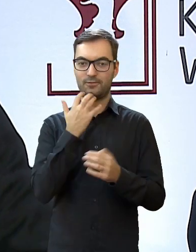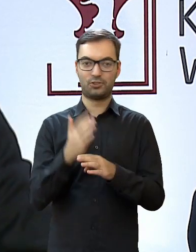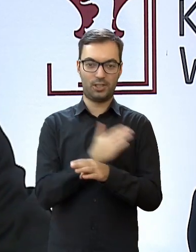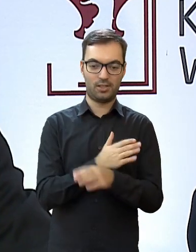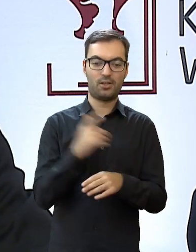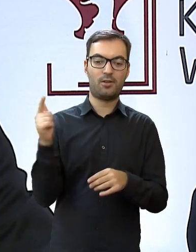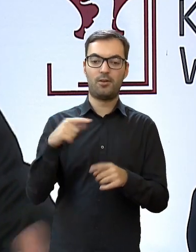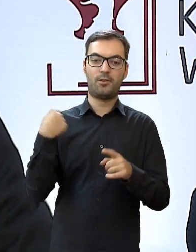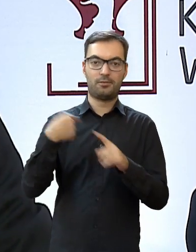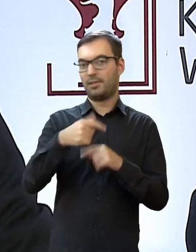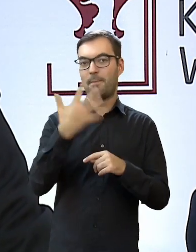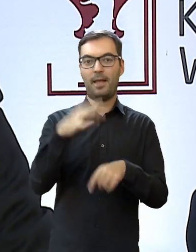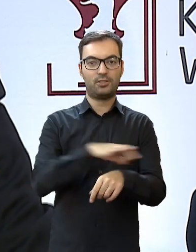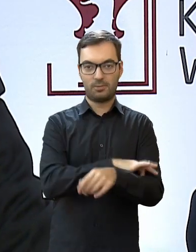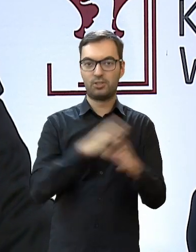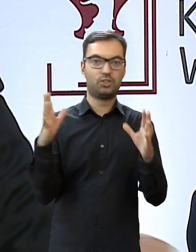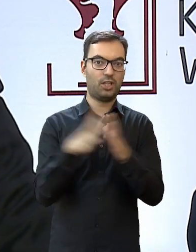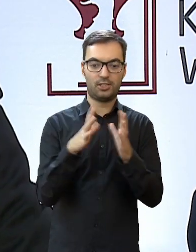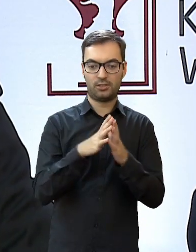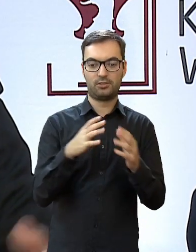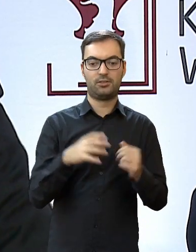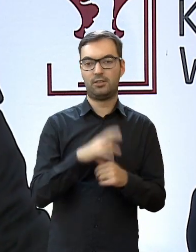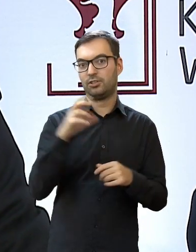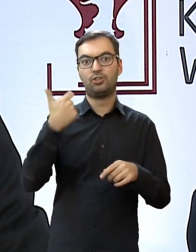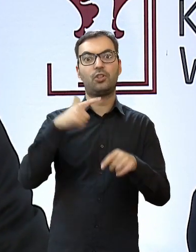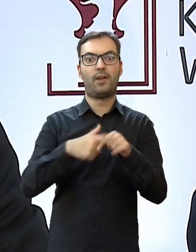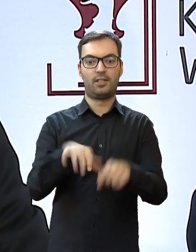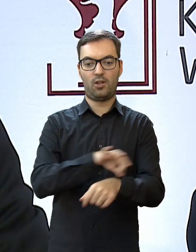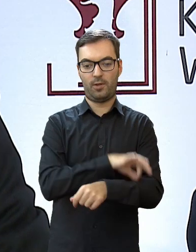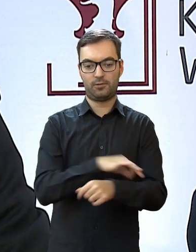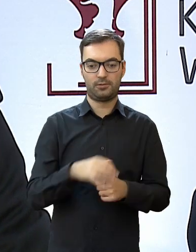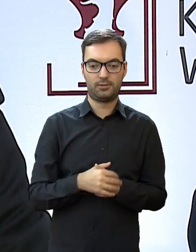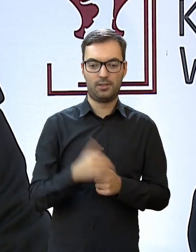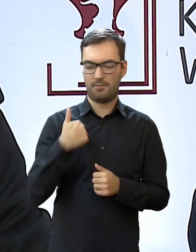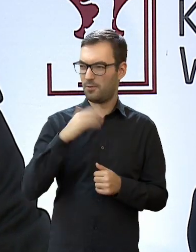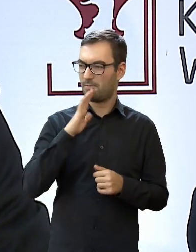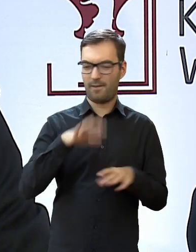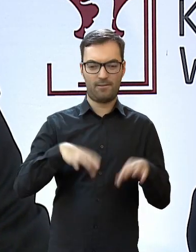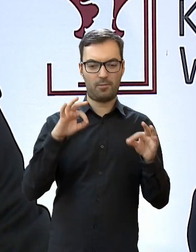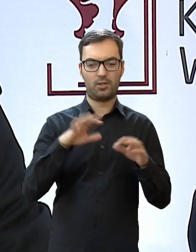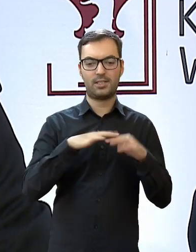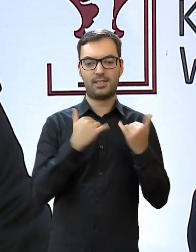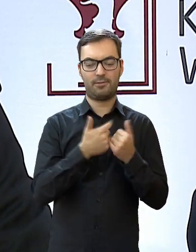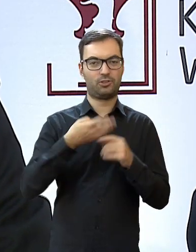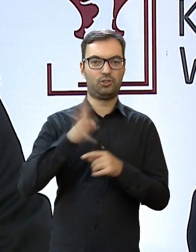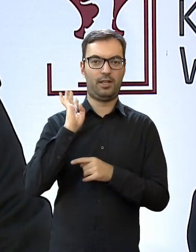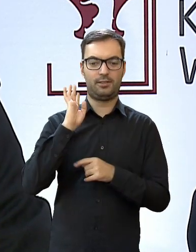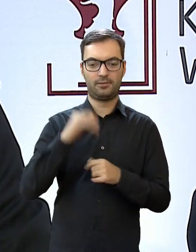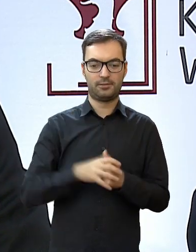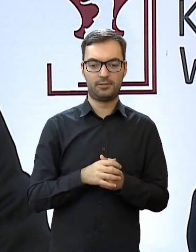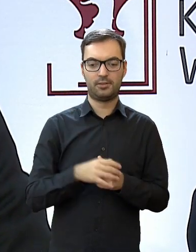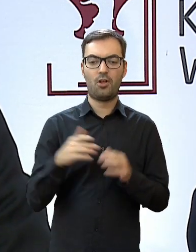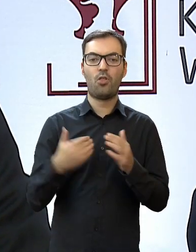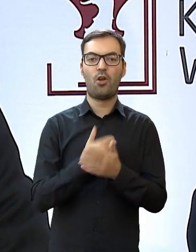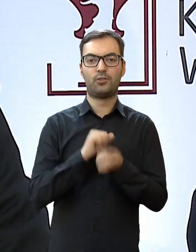ten protokół 5 kilometrów, 10, tak, czy czasami 120. Mieliśmy w wyborach chyba do Sejmu 4 lata temu, nowym